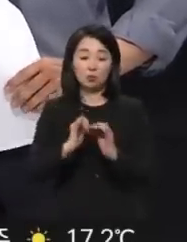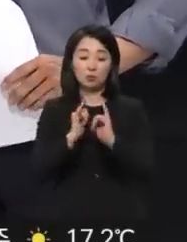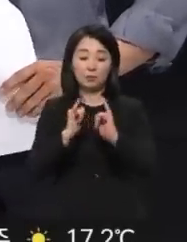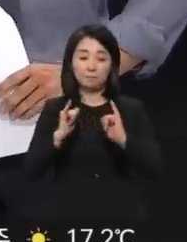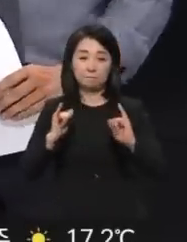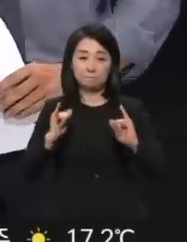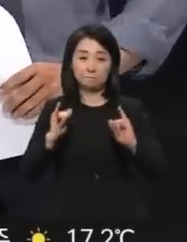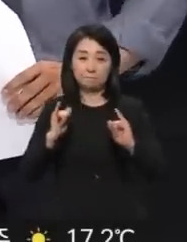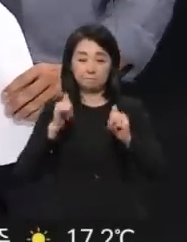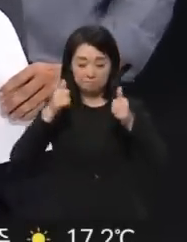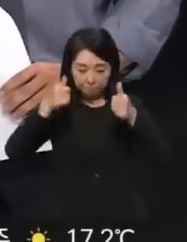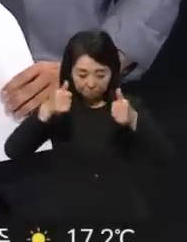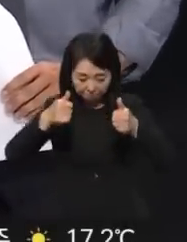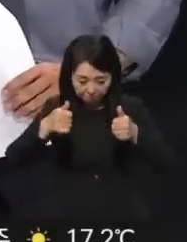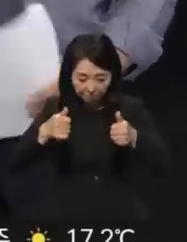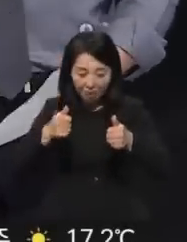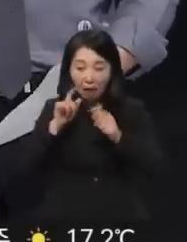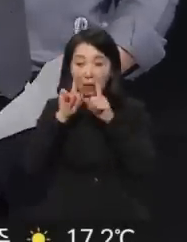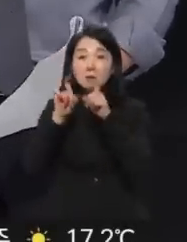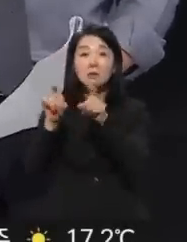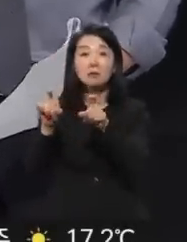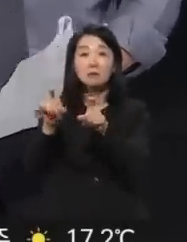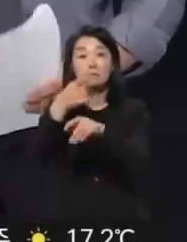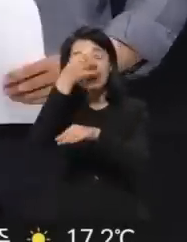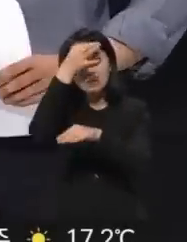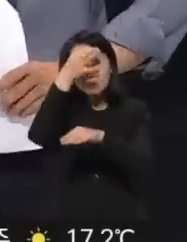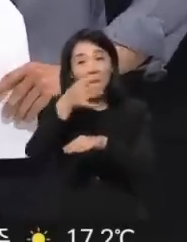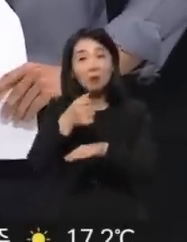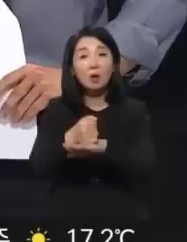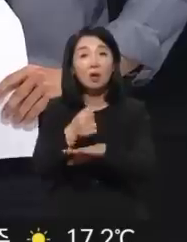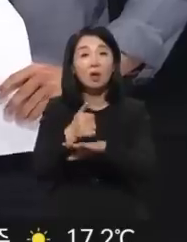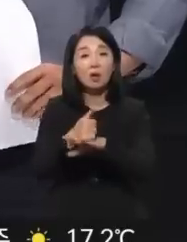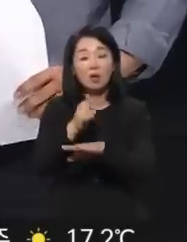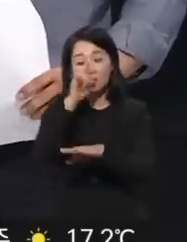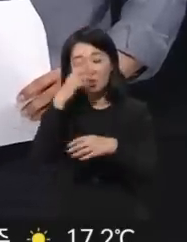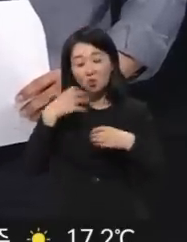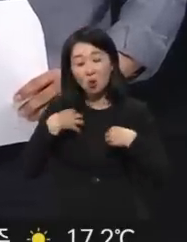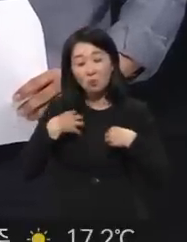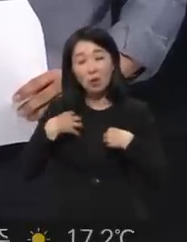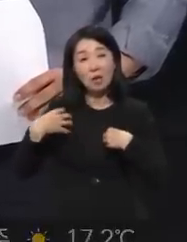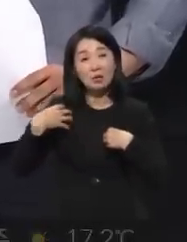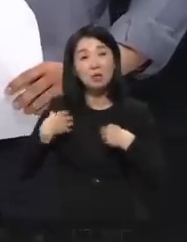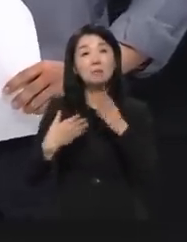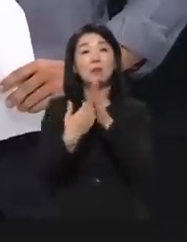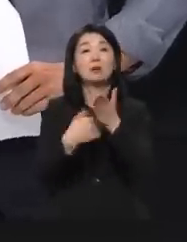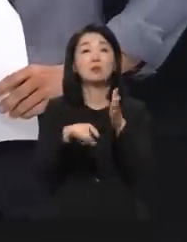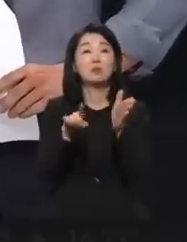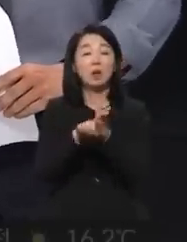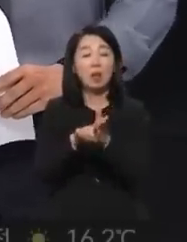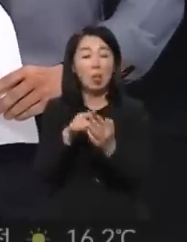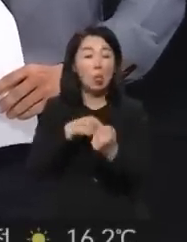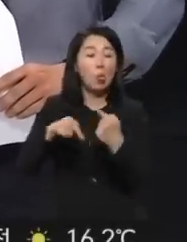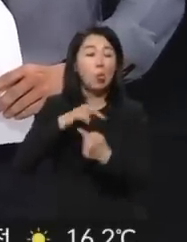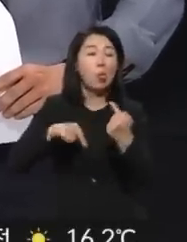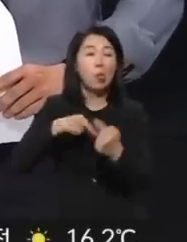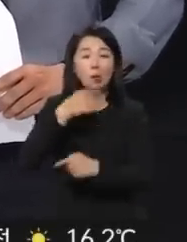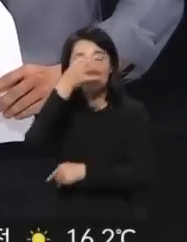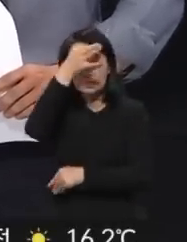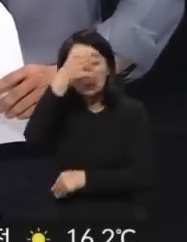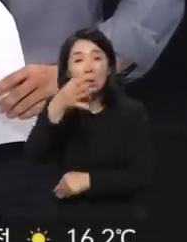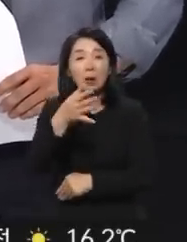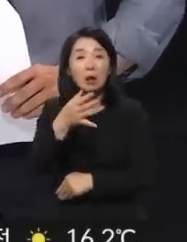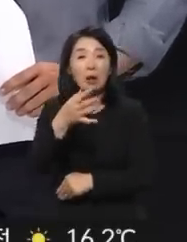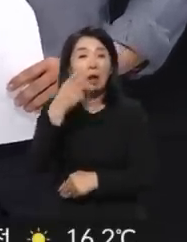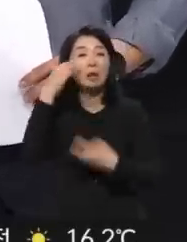숙인 진위까지 의심을 받게 됐죠. 사과 역시 더 이상 정부 책임론이 부각되는 걸 막기 위해 면피성으로 한 게 아니냐는